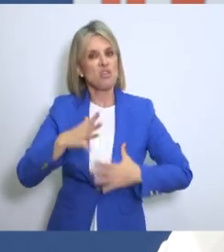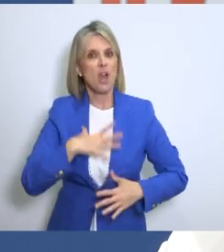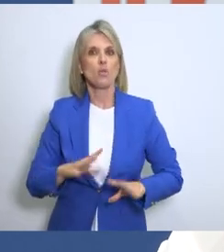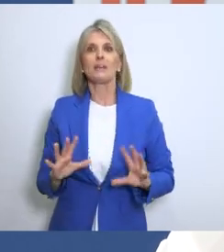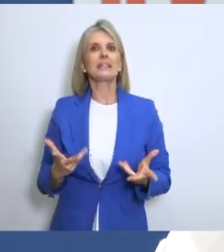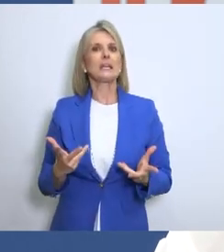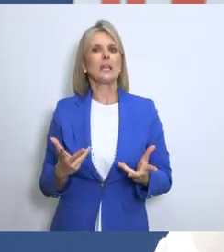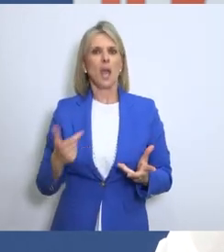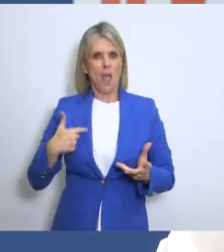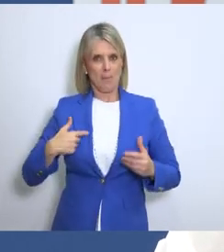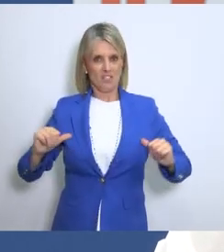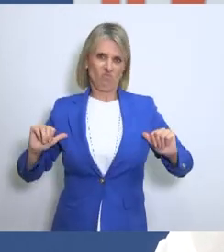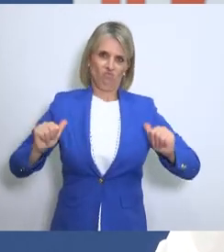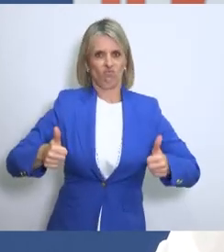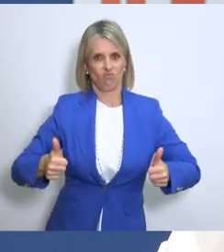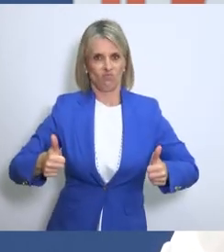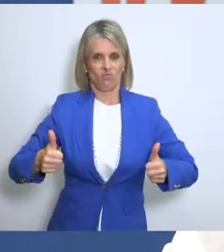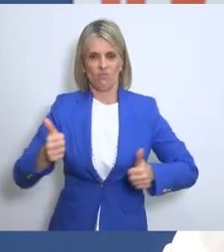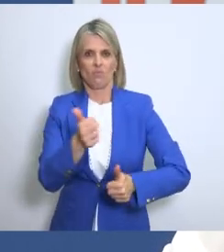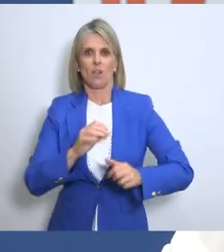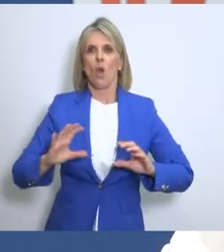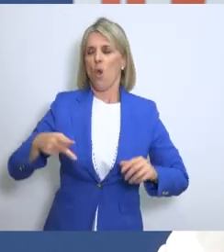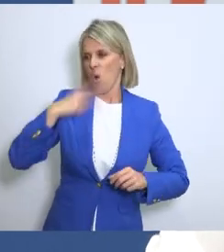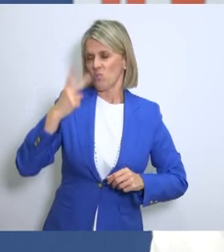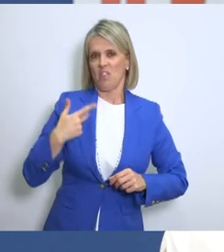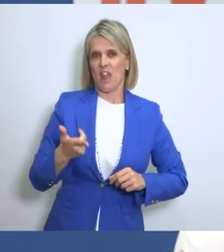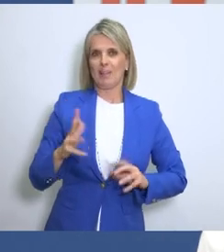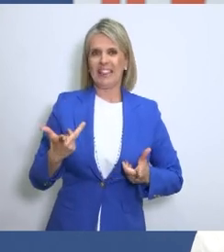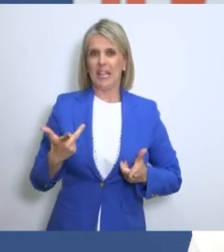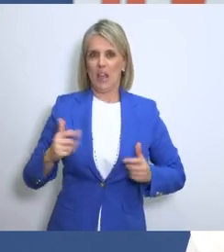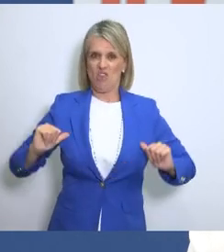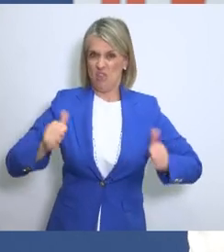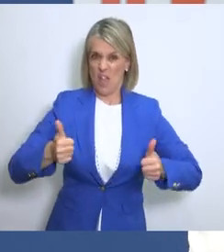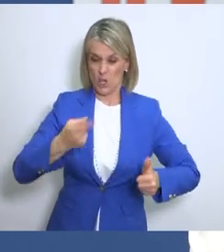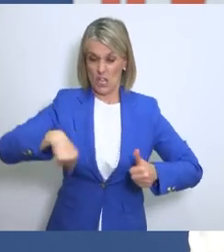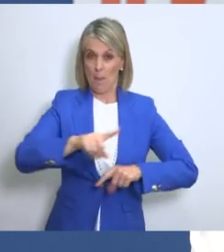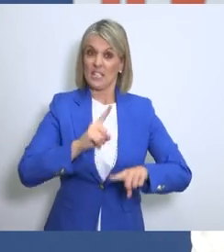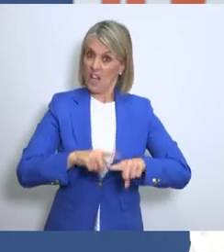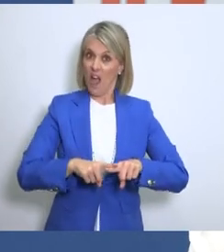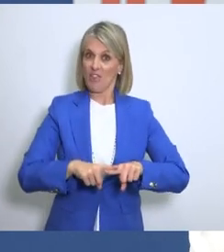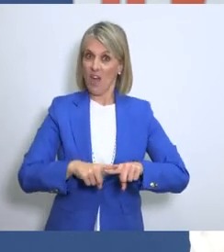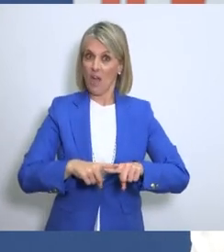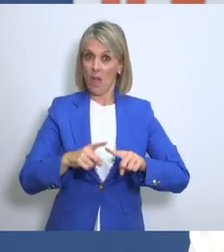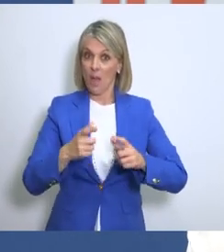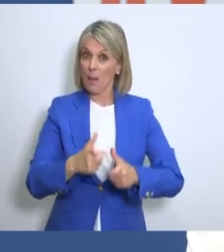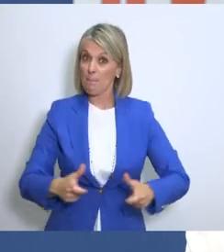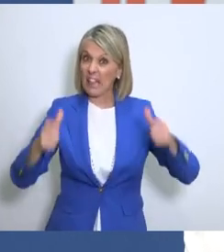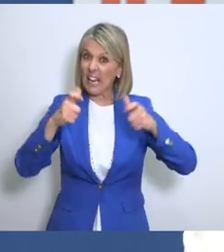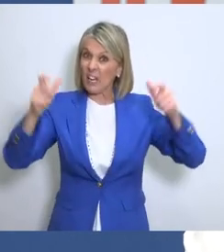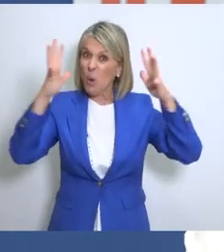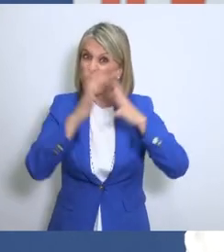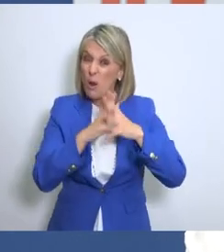πρωτοπαλίκαρα των ΗΠΑ, του ΝΑΤΟ, της Ευρωπαϊκής Ένωσης. Αυτή η επιλογή είναι εξαιρετικά